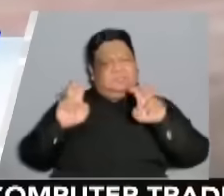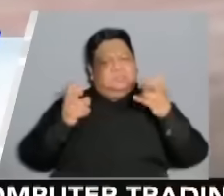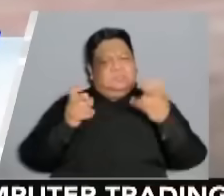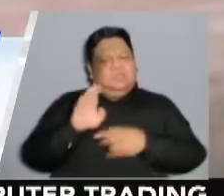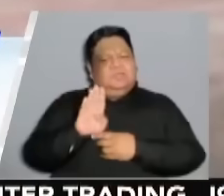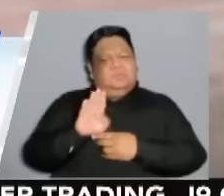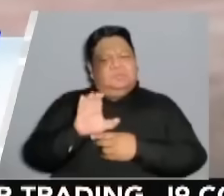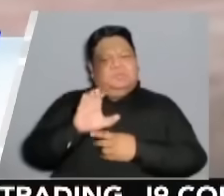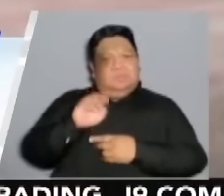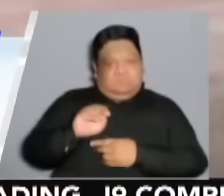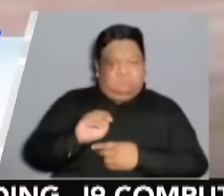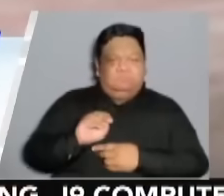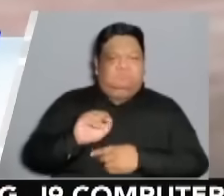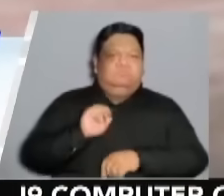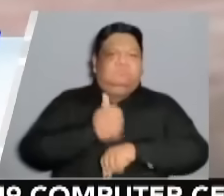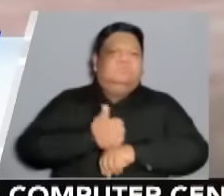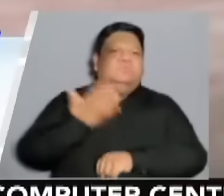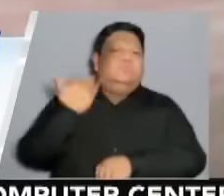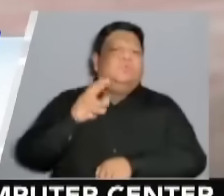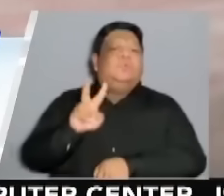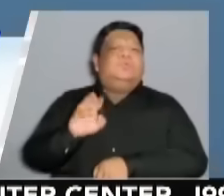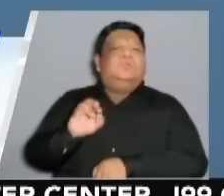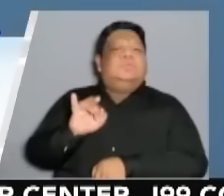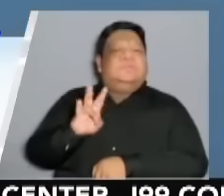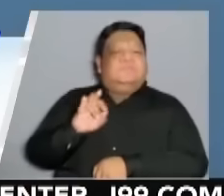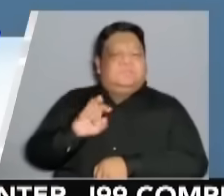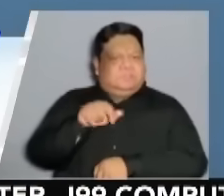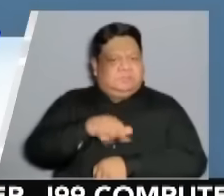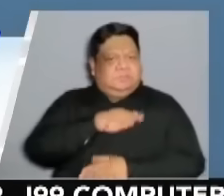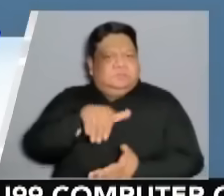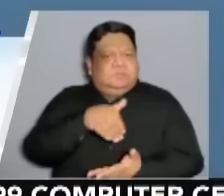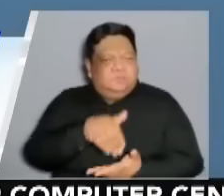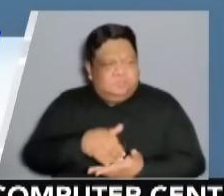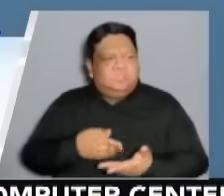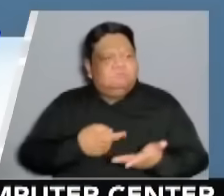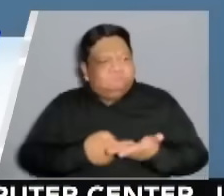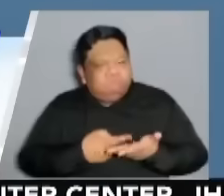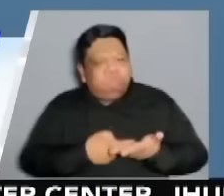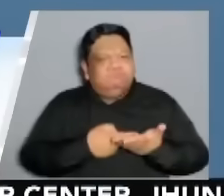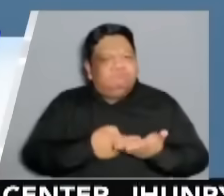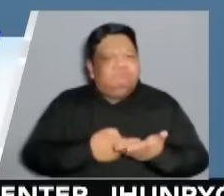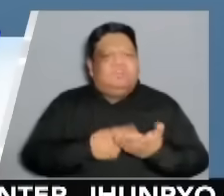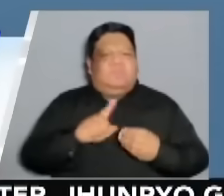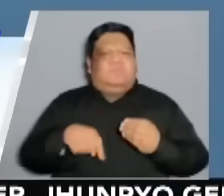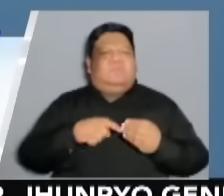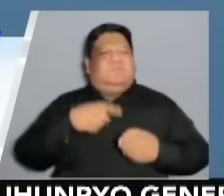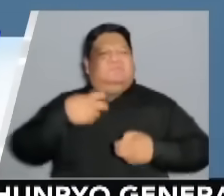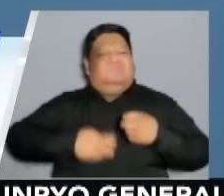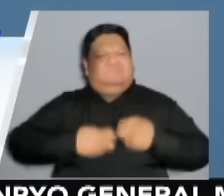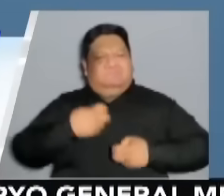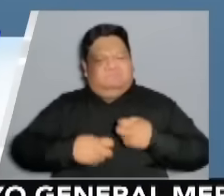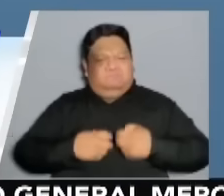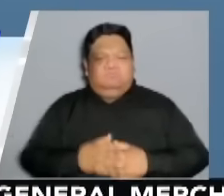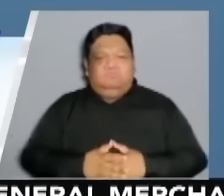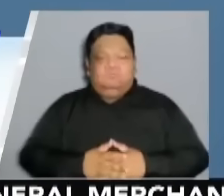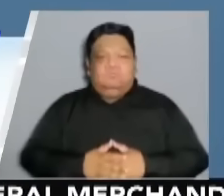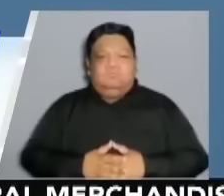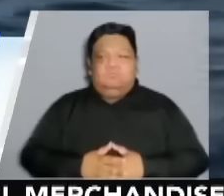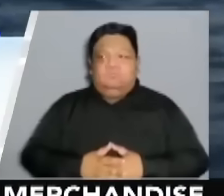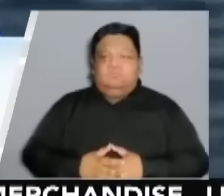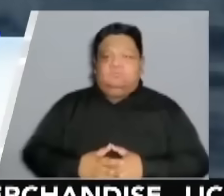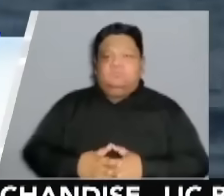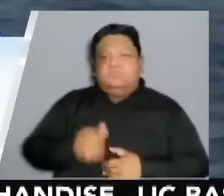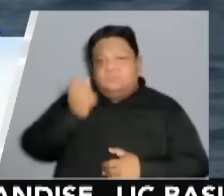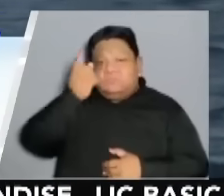pag-usapan ng mga sigulot para hindi na ito lumala. Katunayan na pagkasunduan na rin itong Enero ang de-escalation o pagpapababa ng